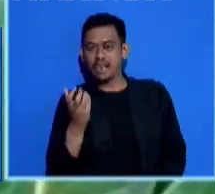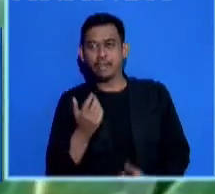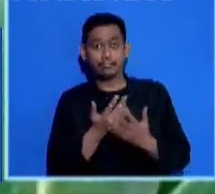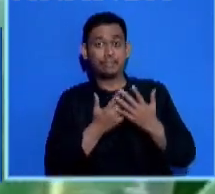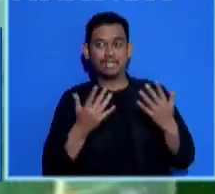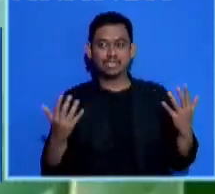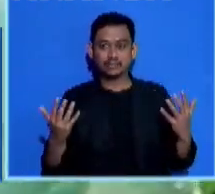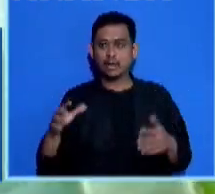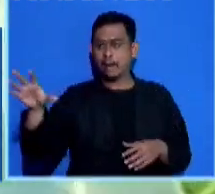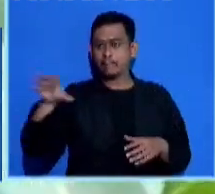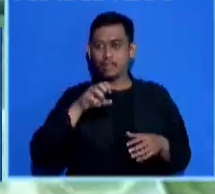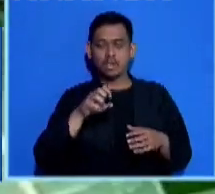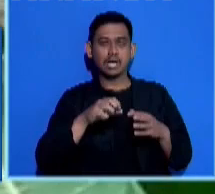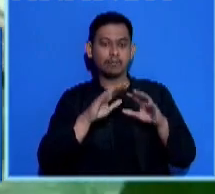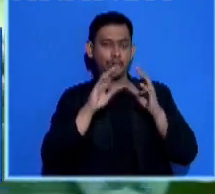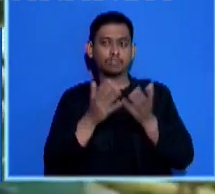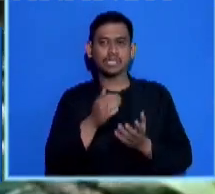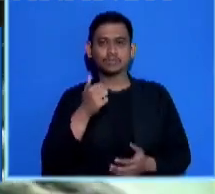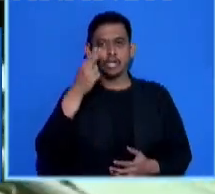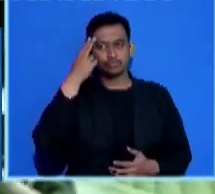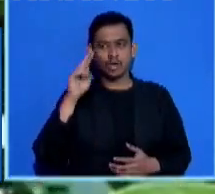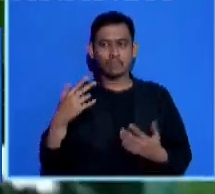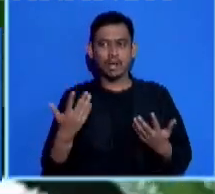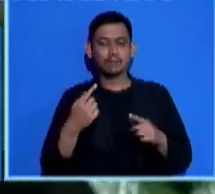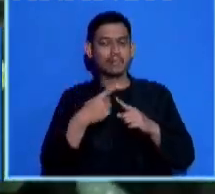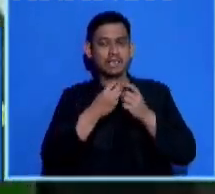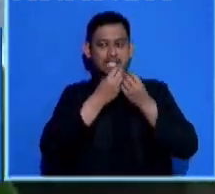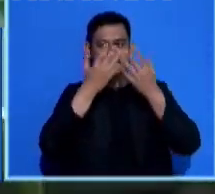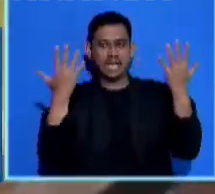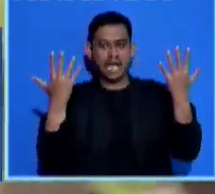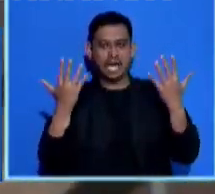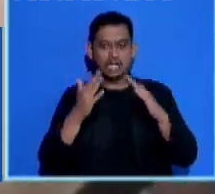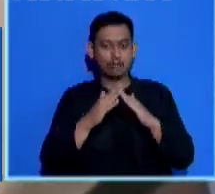Austria Ugi saget kangeng pawisan